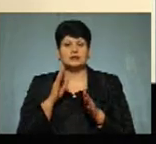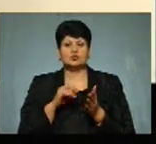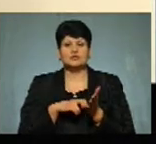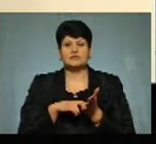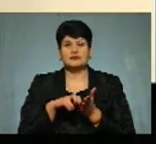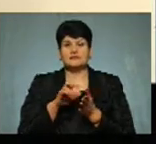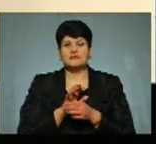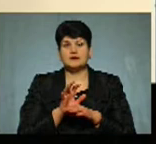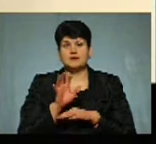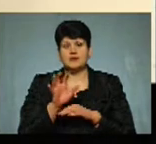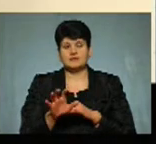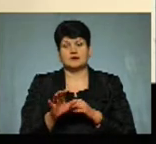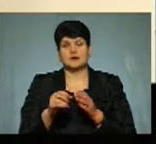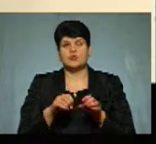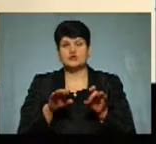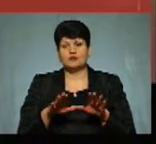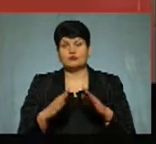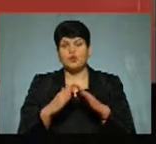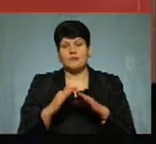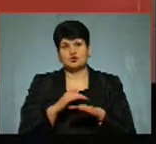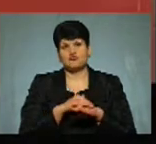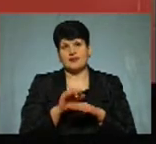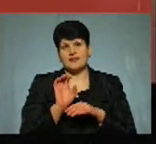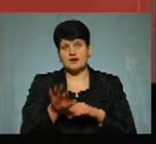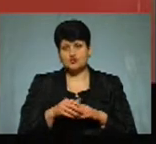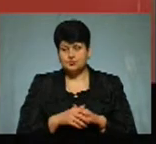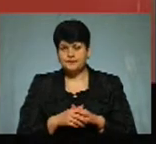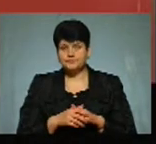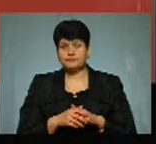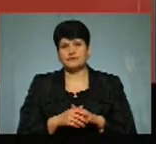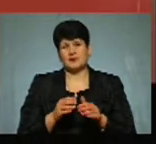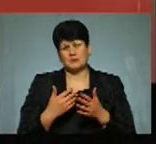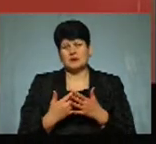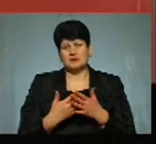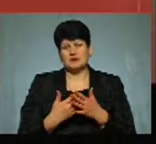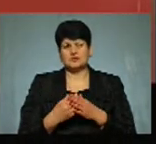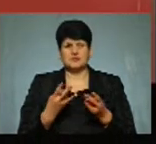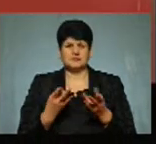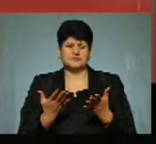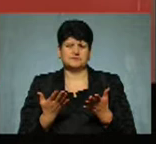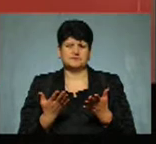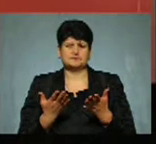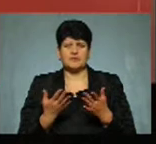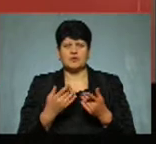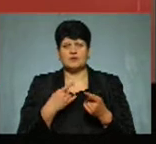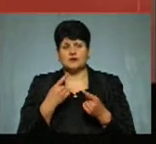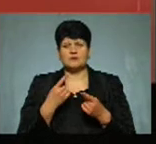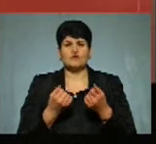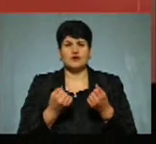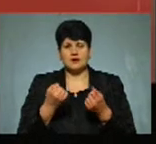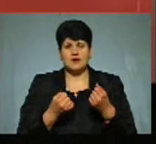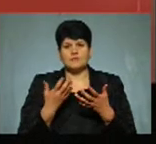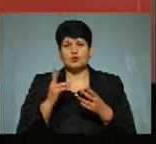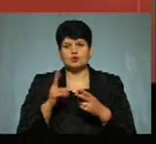надіслана постанова на домашню адресу. Приблизно кажучи, потрібно орієнтуватися все рівно водіям, які порушили